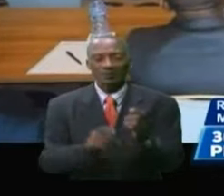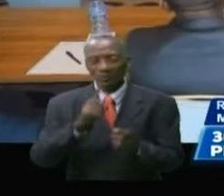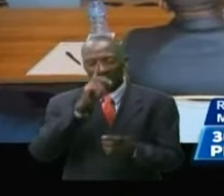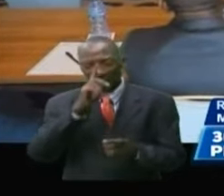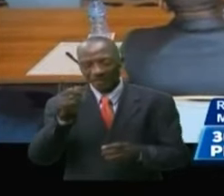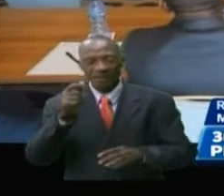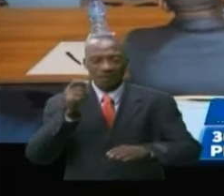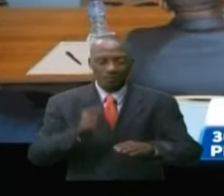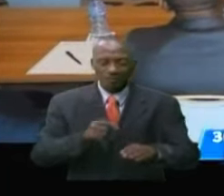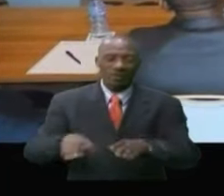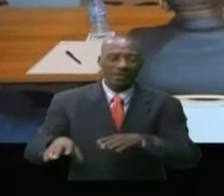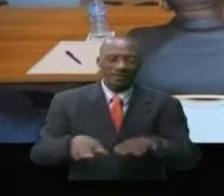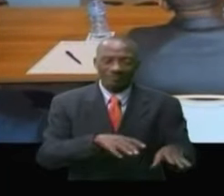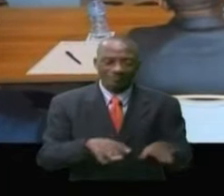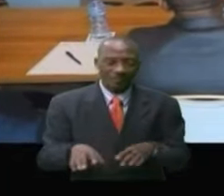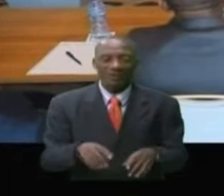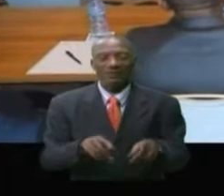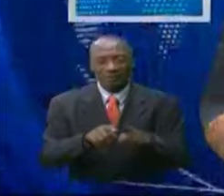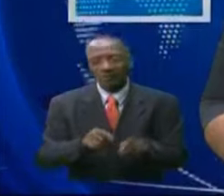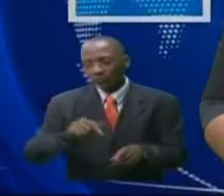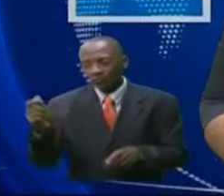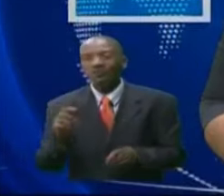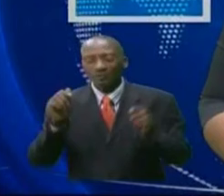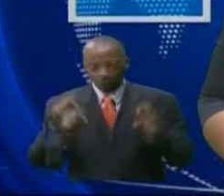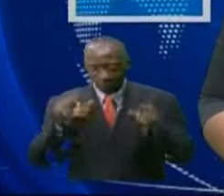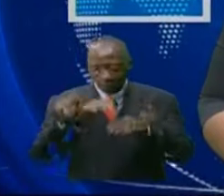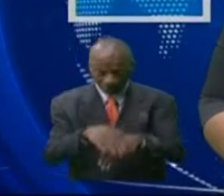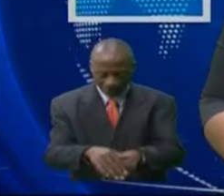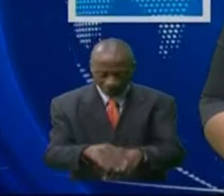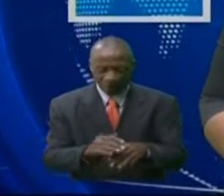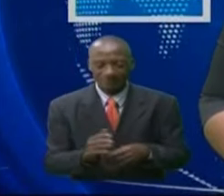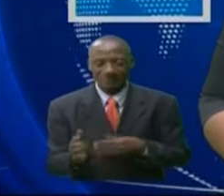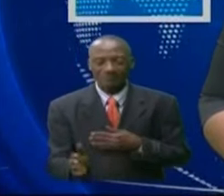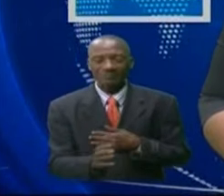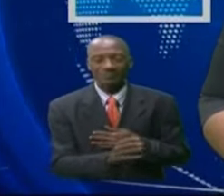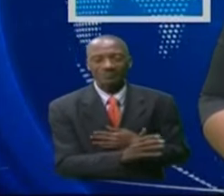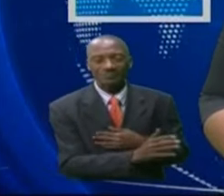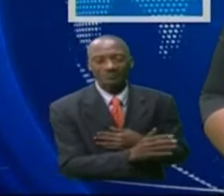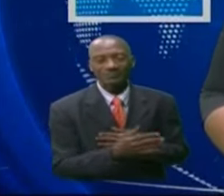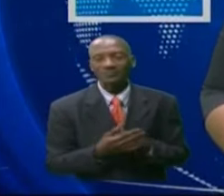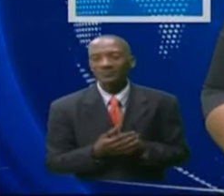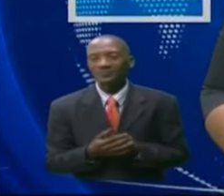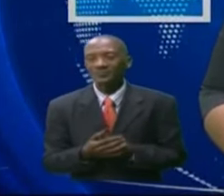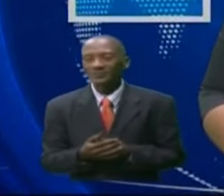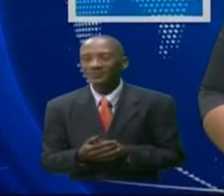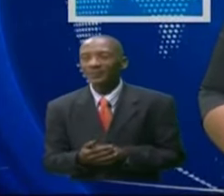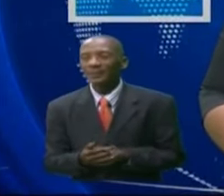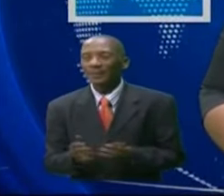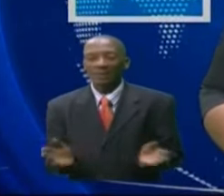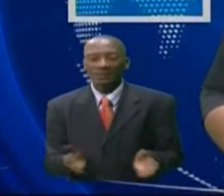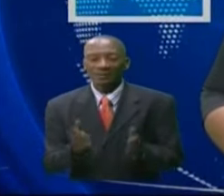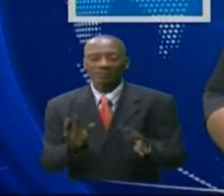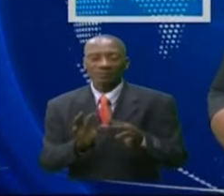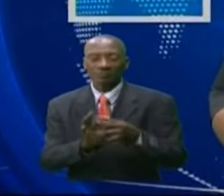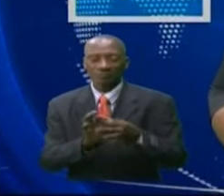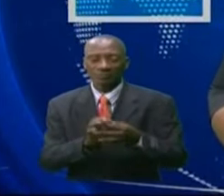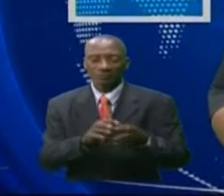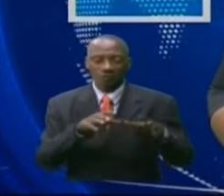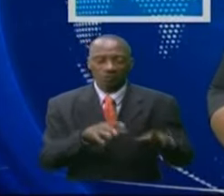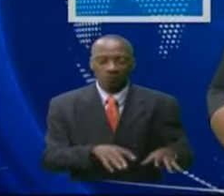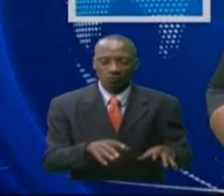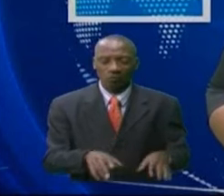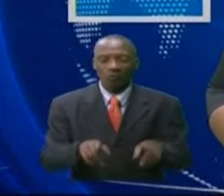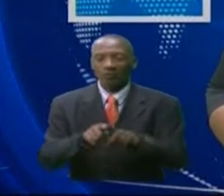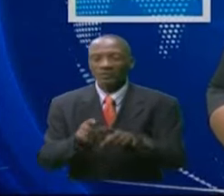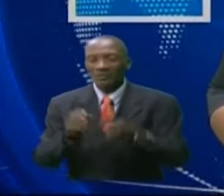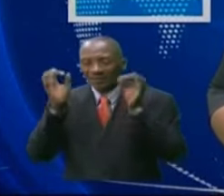et des affaires est attendue. Et une façon de renforcer la coopération entre la République démocratique du Congo et le